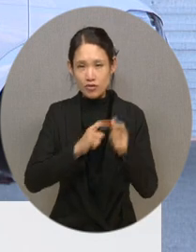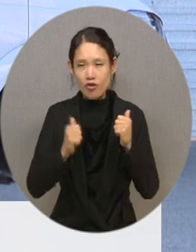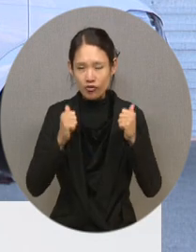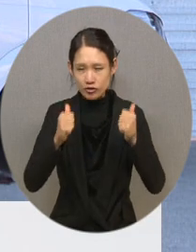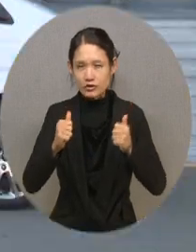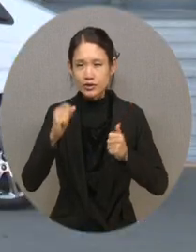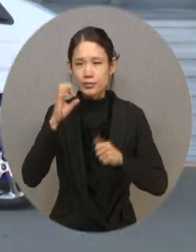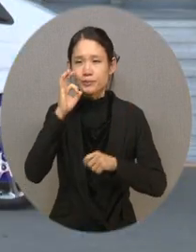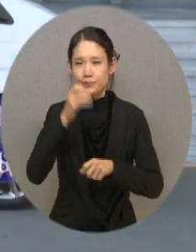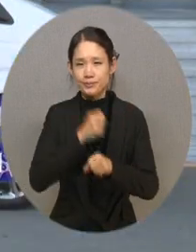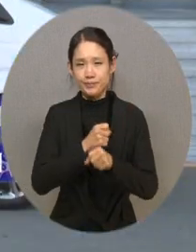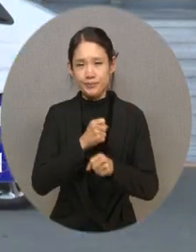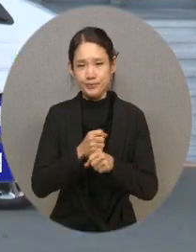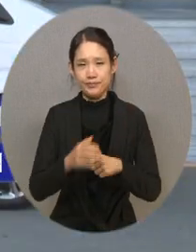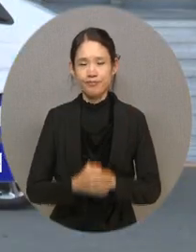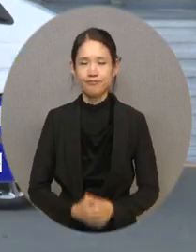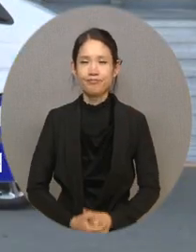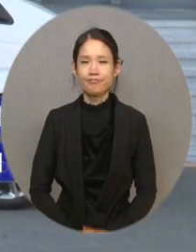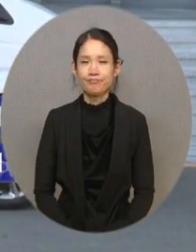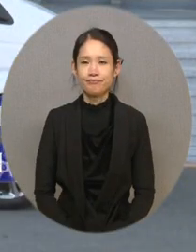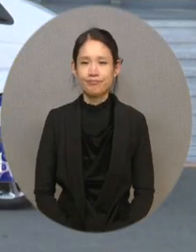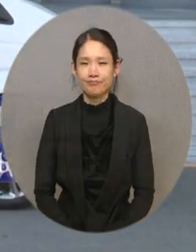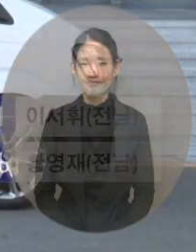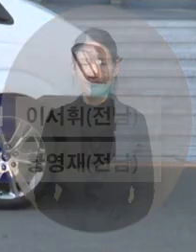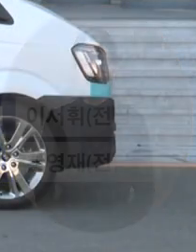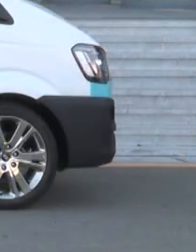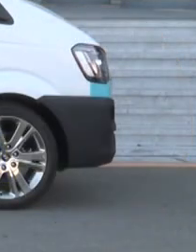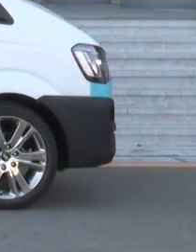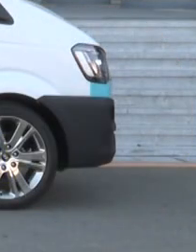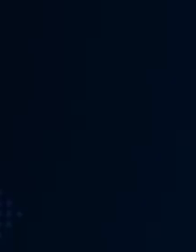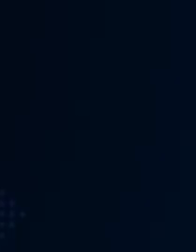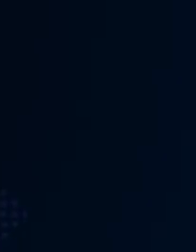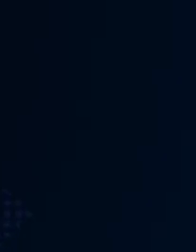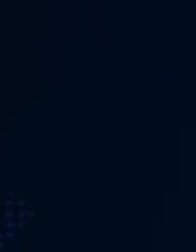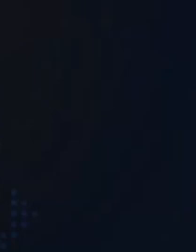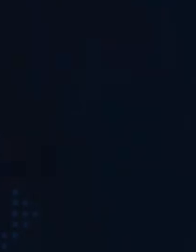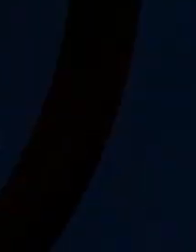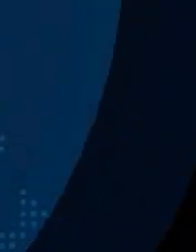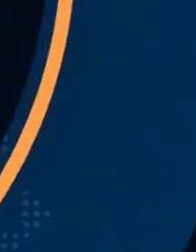말했습니다. 복지TV 뉴스 황영재입니다.